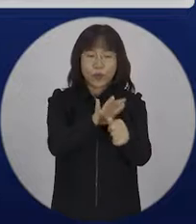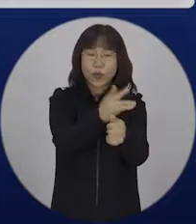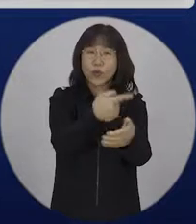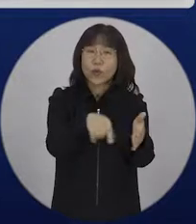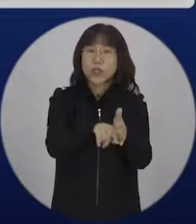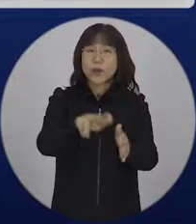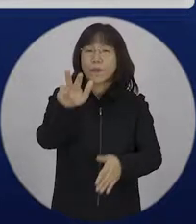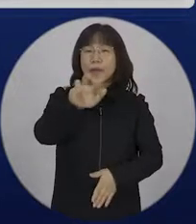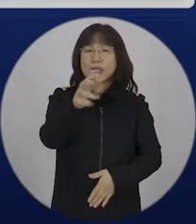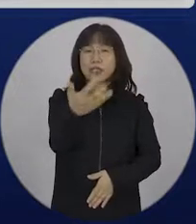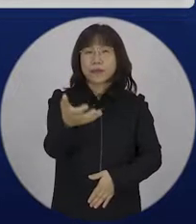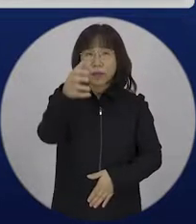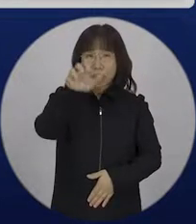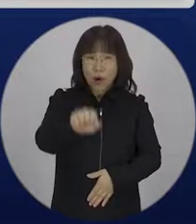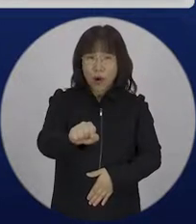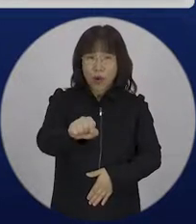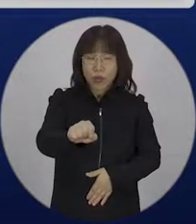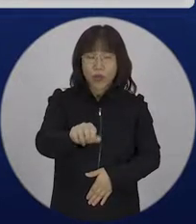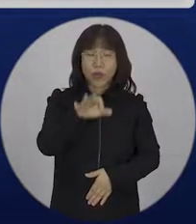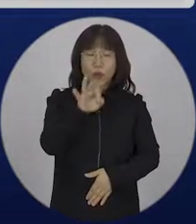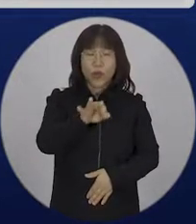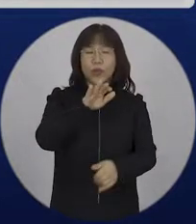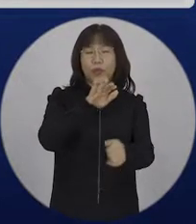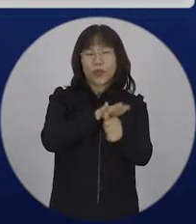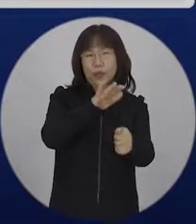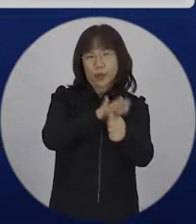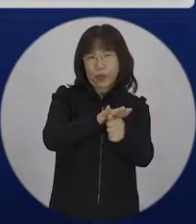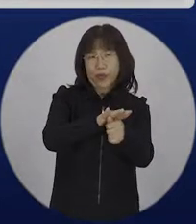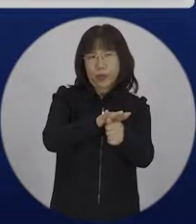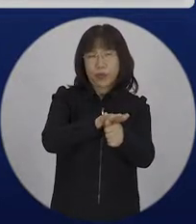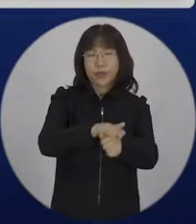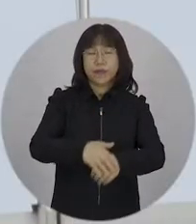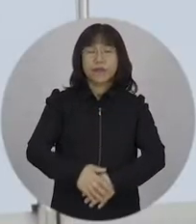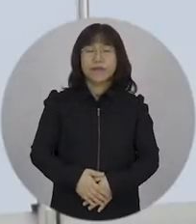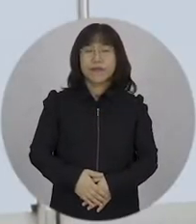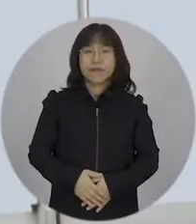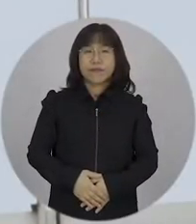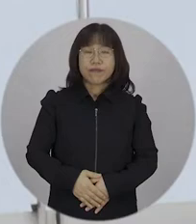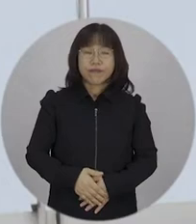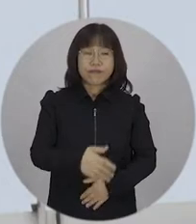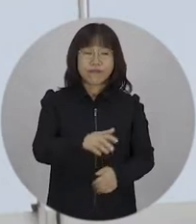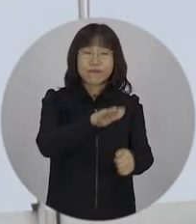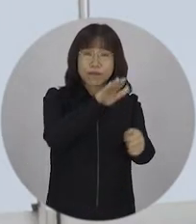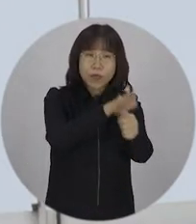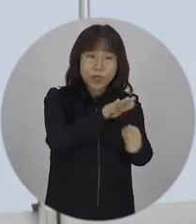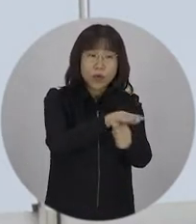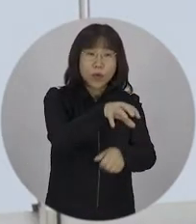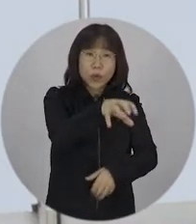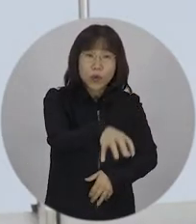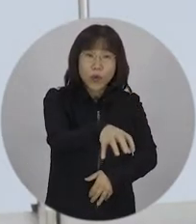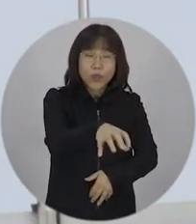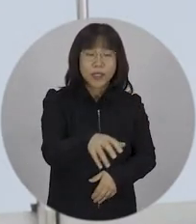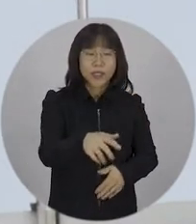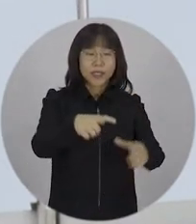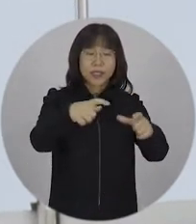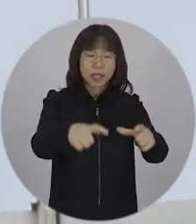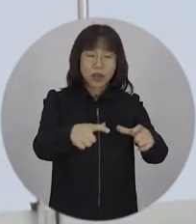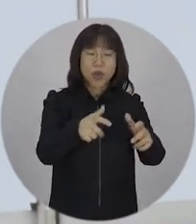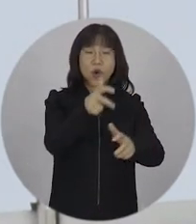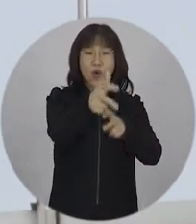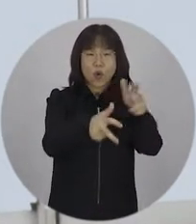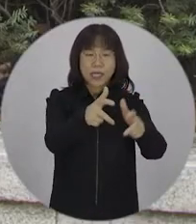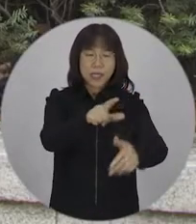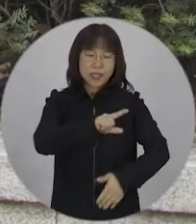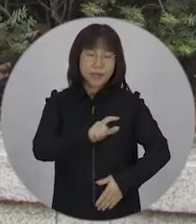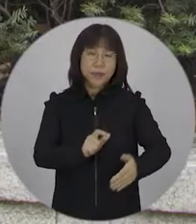규모의 중소기업 육성기금 융자지원 사업을 진행합니다. 지원 대상은 지역 내 공장 등록을 한